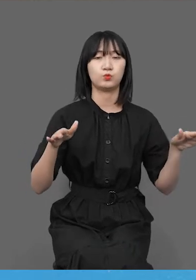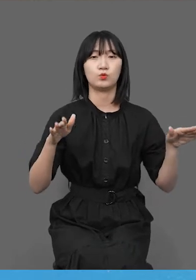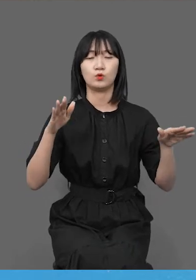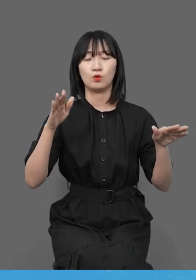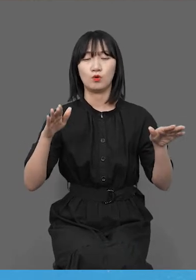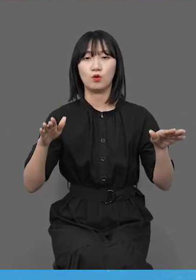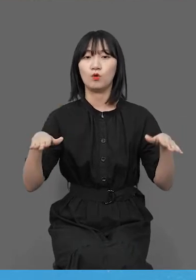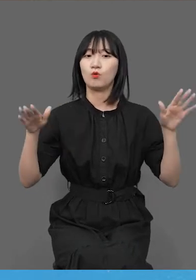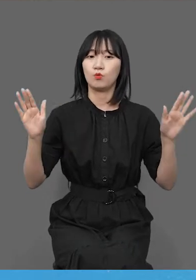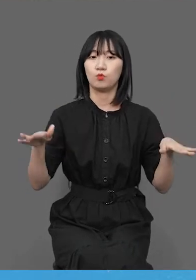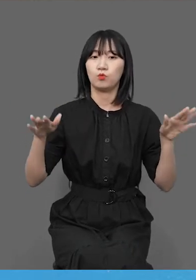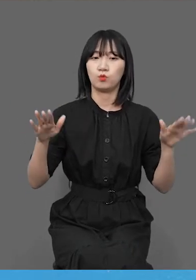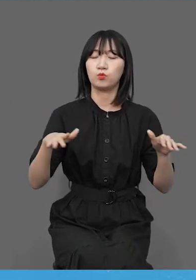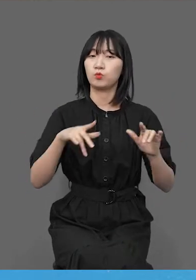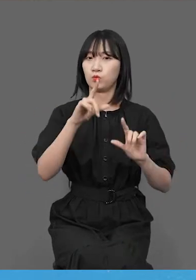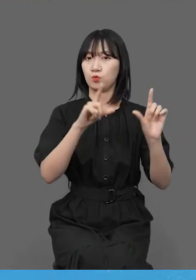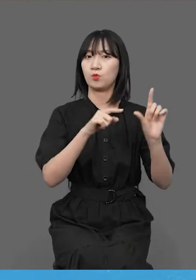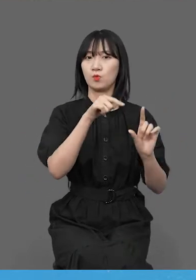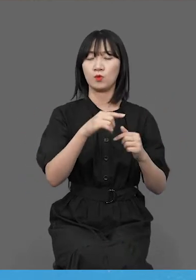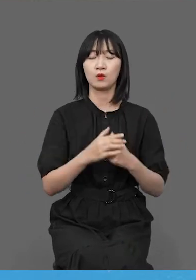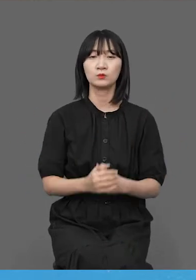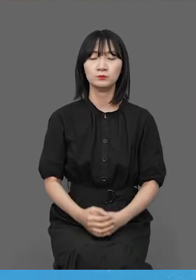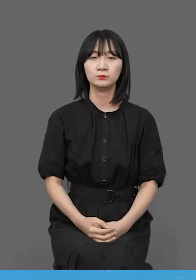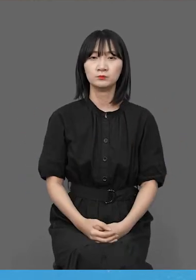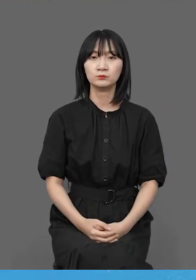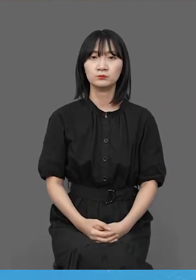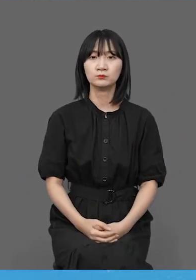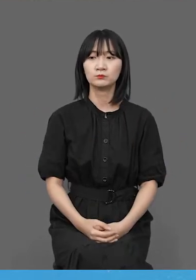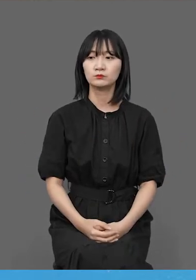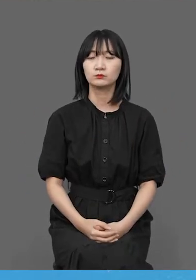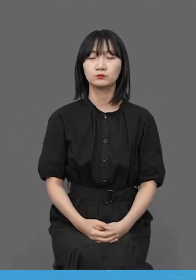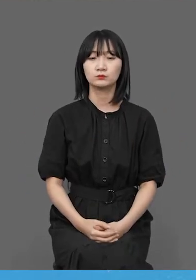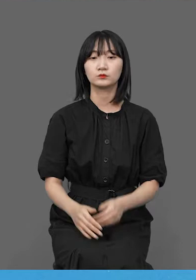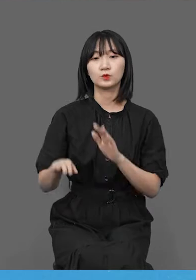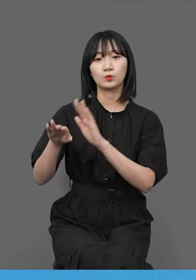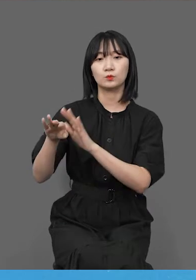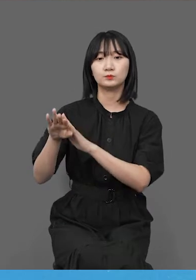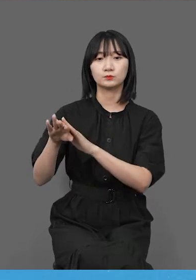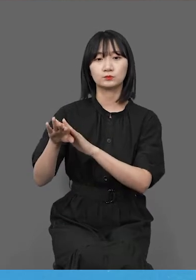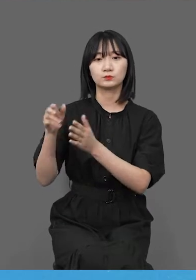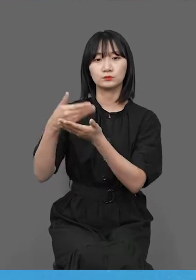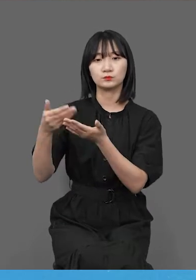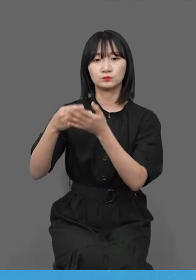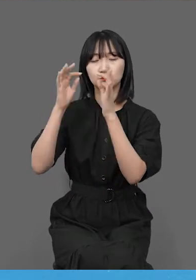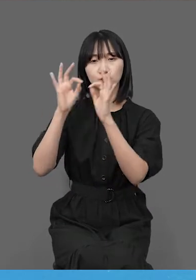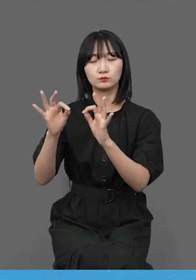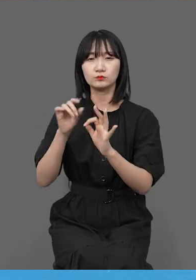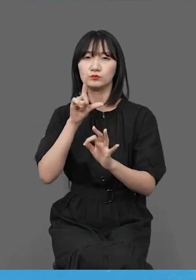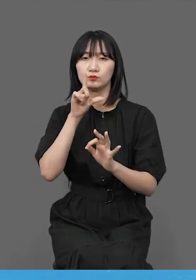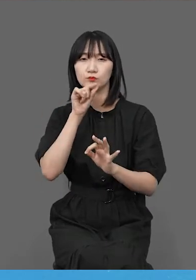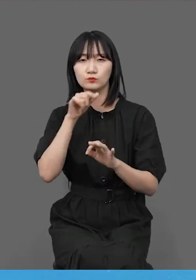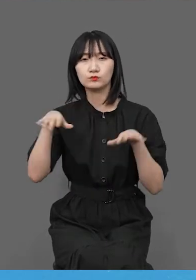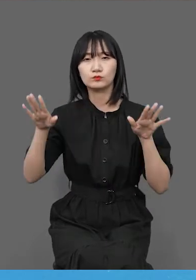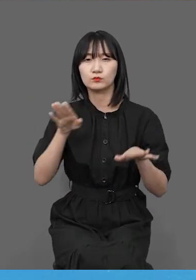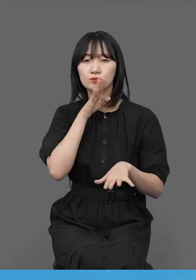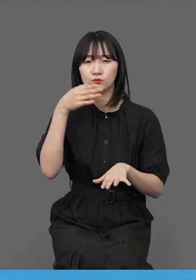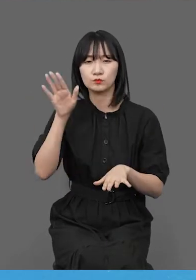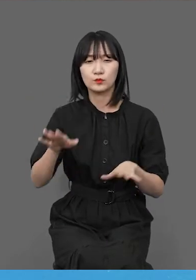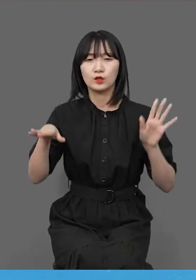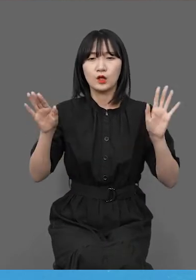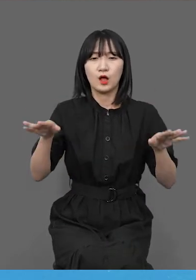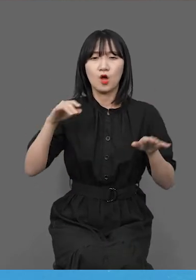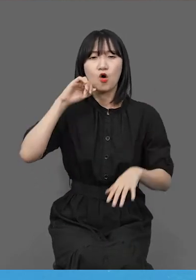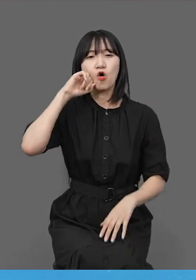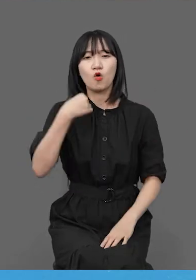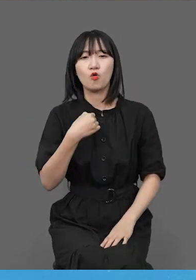날아다니는 새들의 깃털이 저렇게 생겼습니다. 근데 이 오른쪽에 있는 그림은 조류는 조류인데 잘 날지 못하는